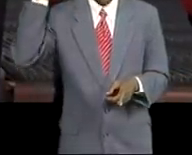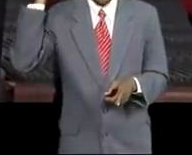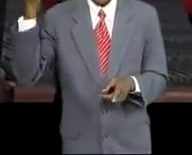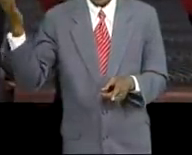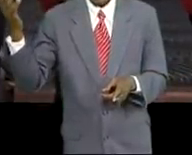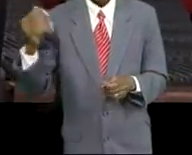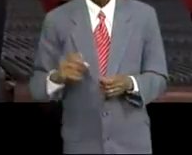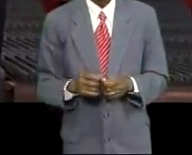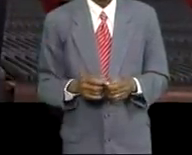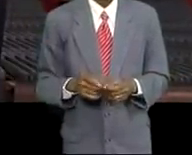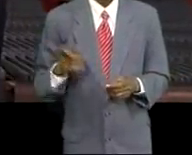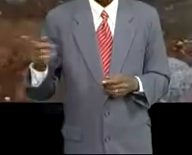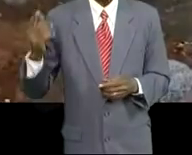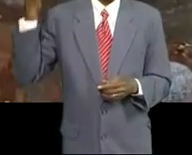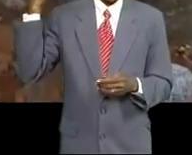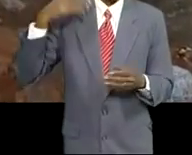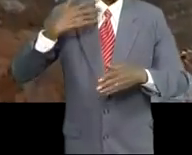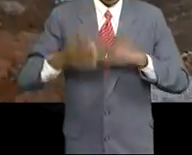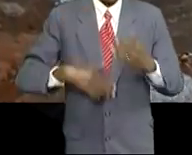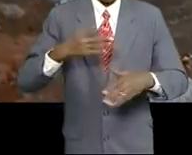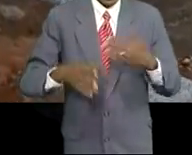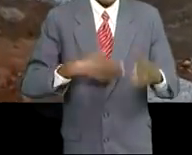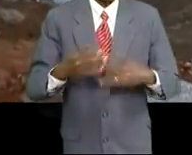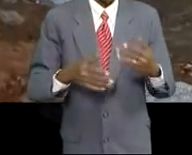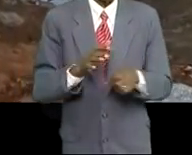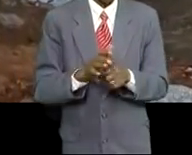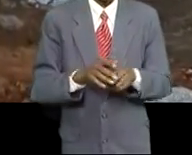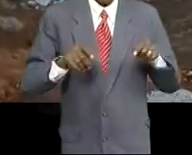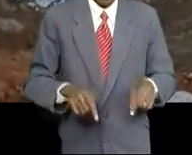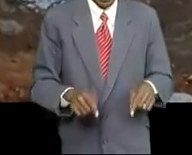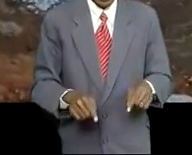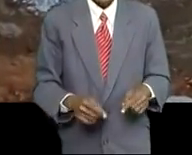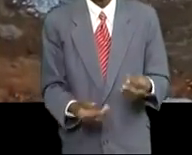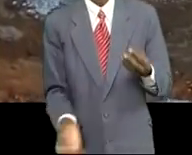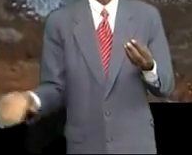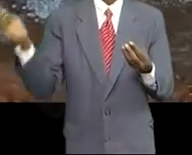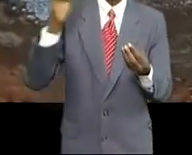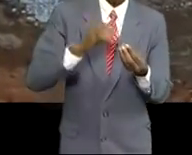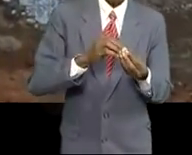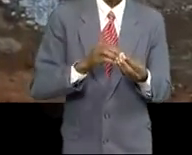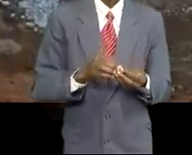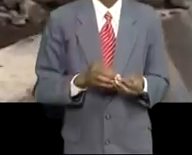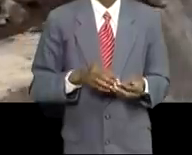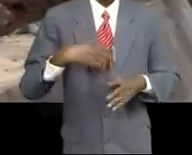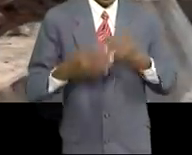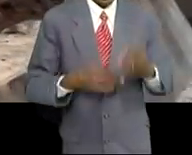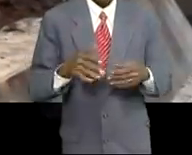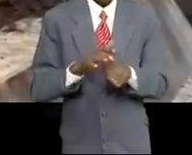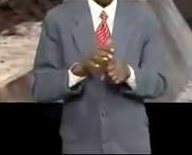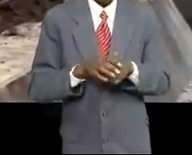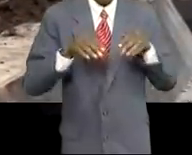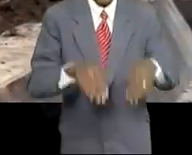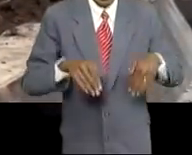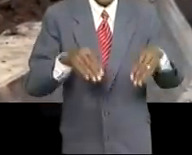de revenir sur les étapes qui ont concouru à cette deuxième phase, notamment la construction du système métallurgique, tout